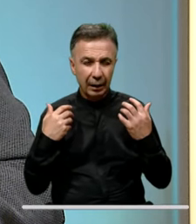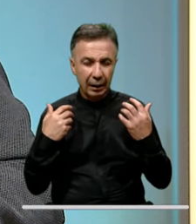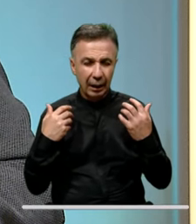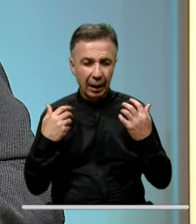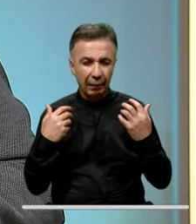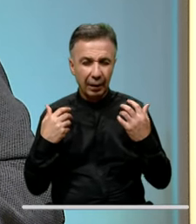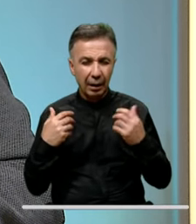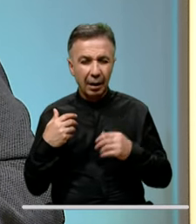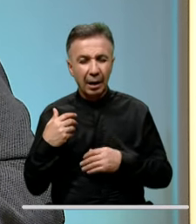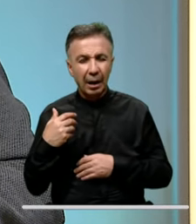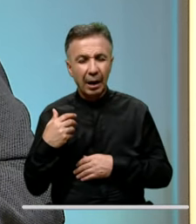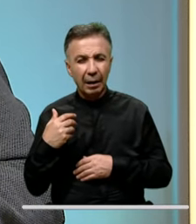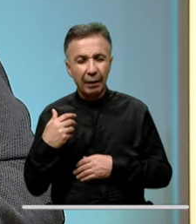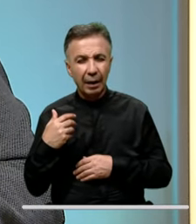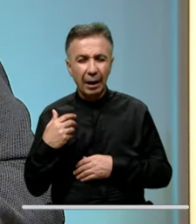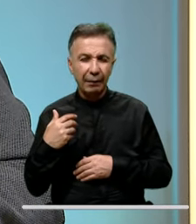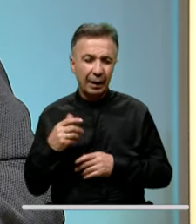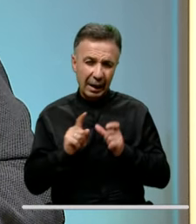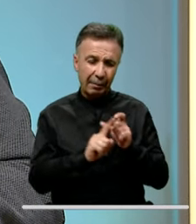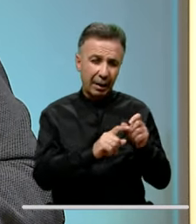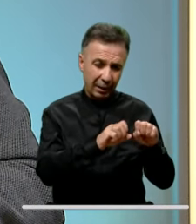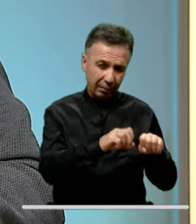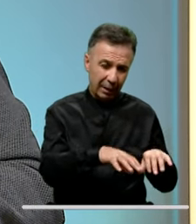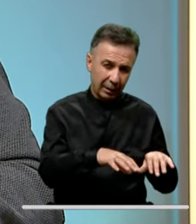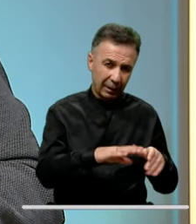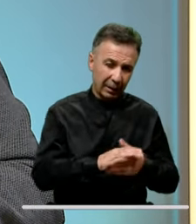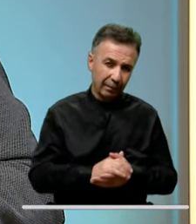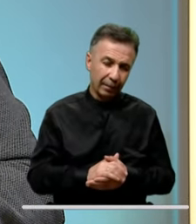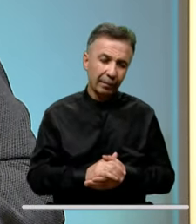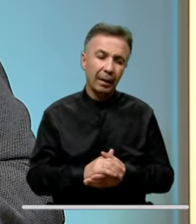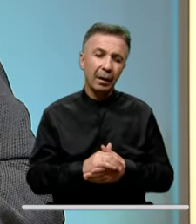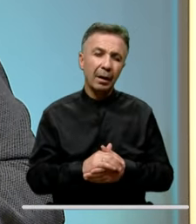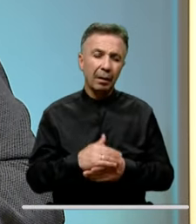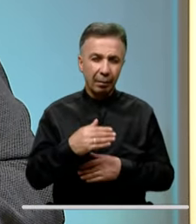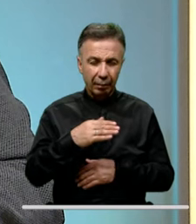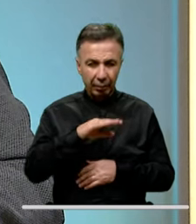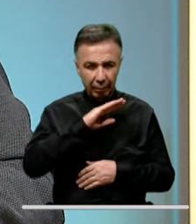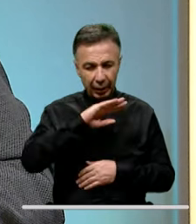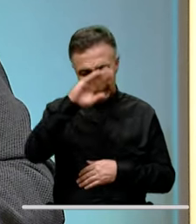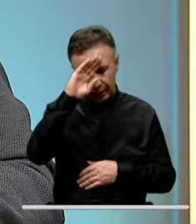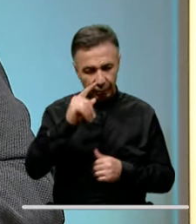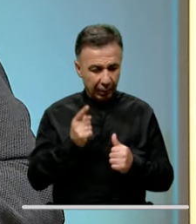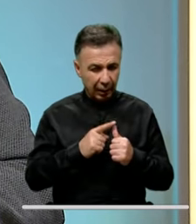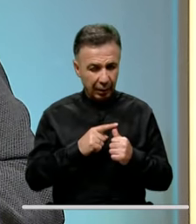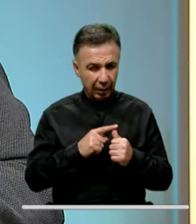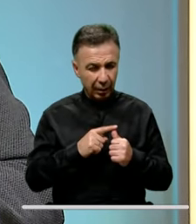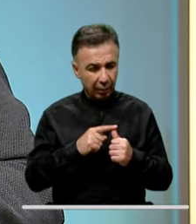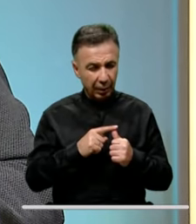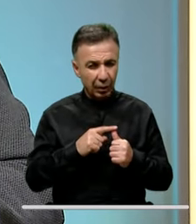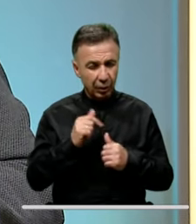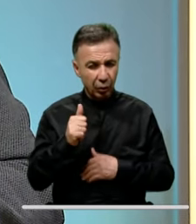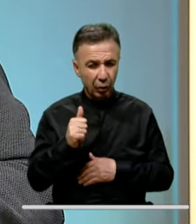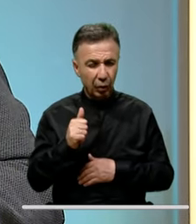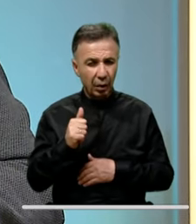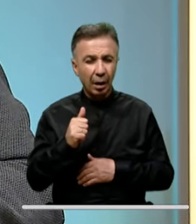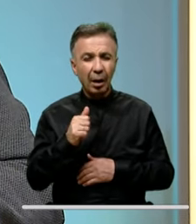günü gelip alıp evet. keseriz diye bıraktınız. Evet, alacağız dedik. Karşı tarafta bayram günü birinci gün keser, teslim